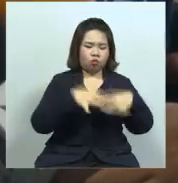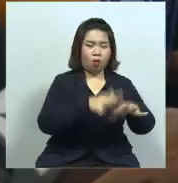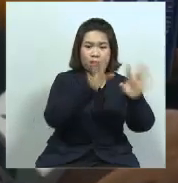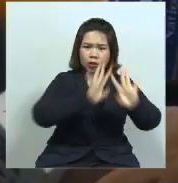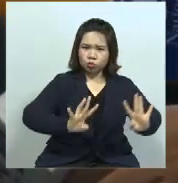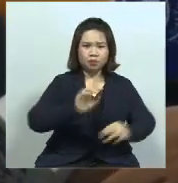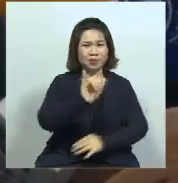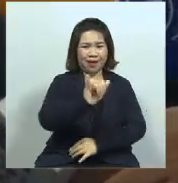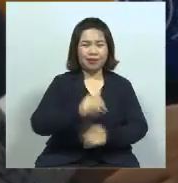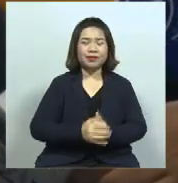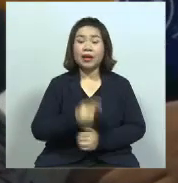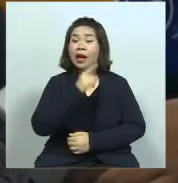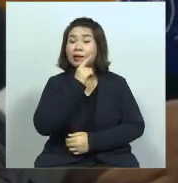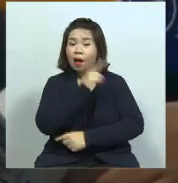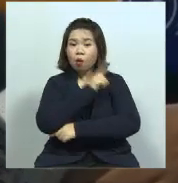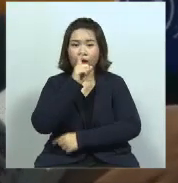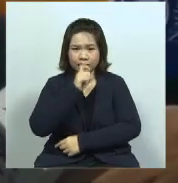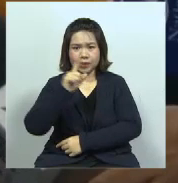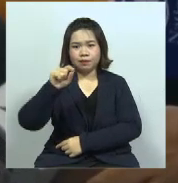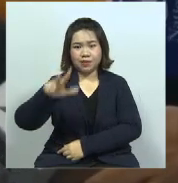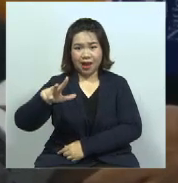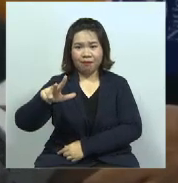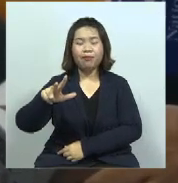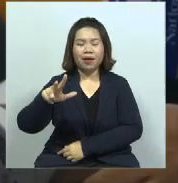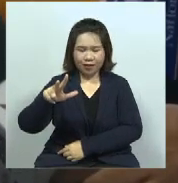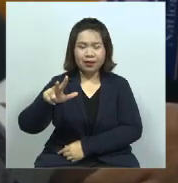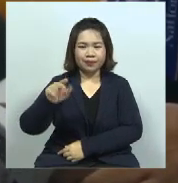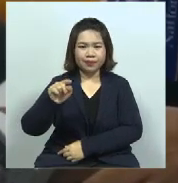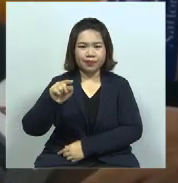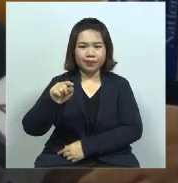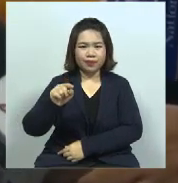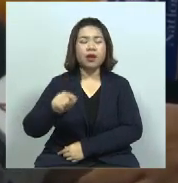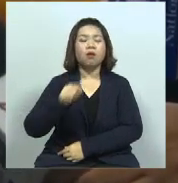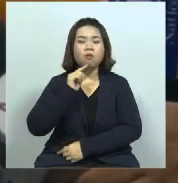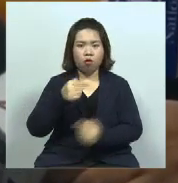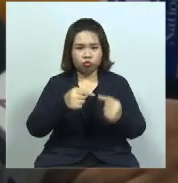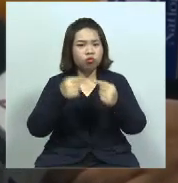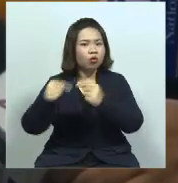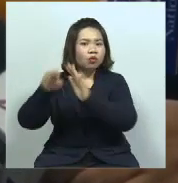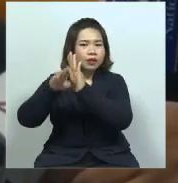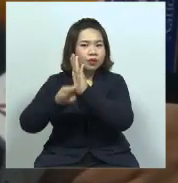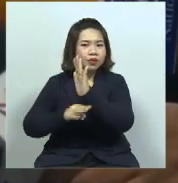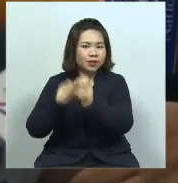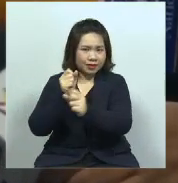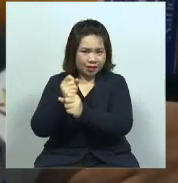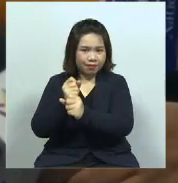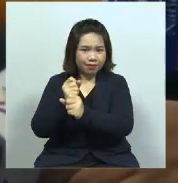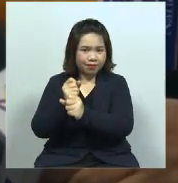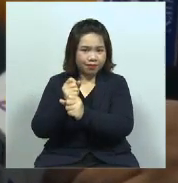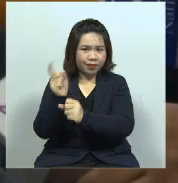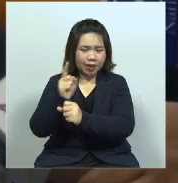พอหลังวันอาทิตย์ที่23แล้วนั่นน่ะก็จะเข้าสู่กระบวนการที่